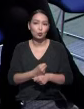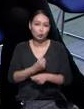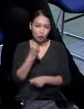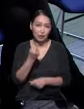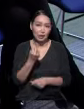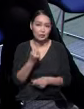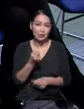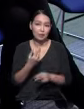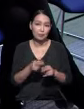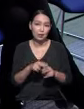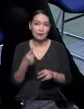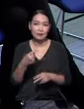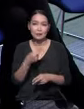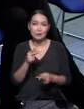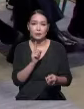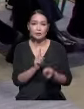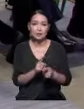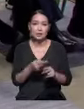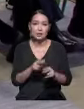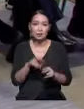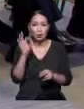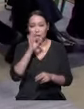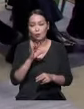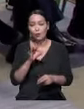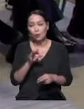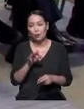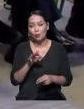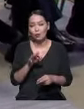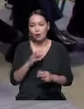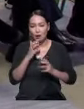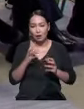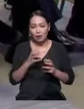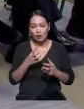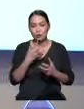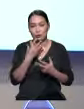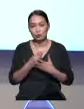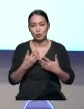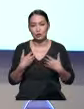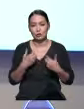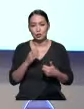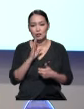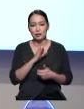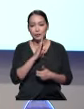одной темой встречи стали система охраны женского здоровья.